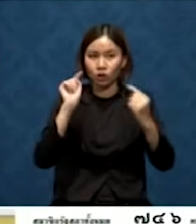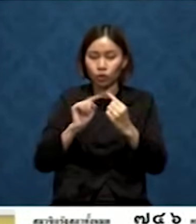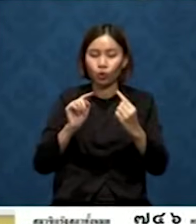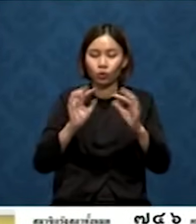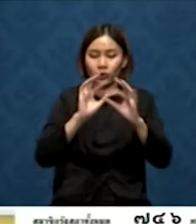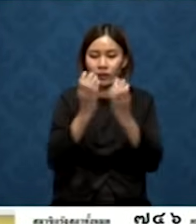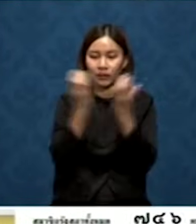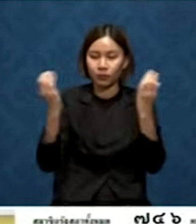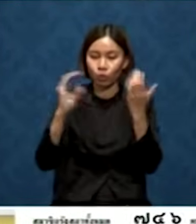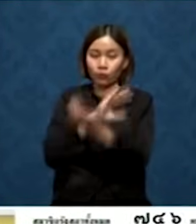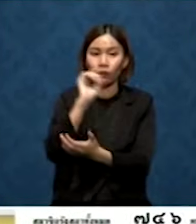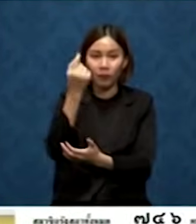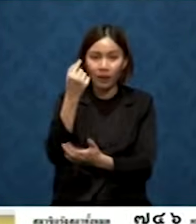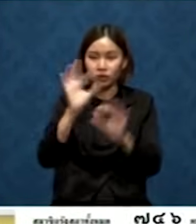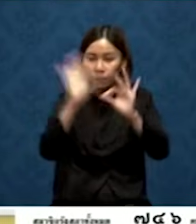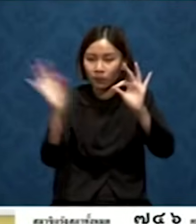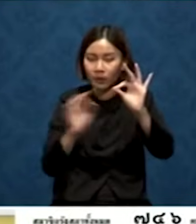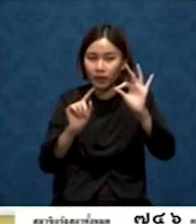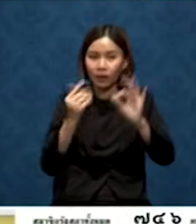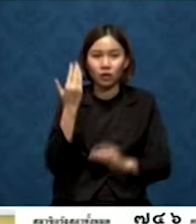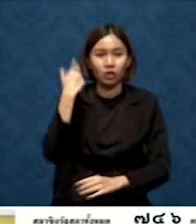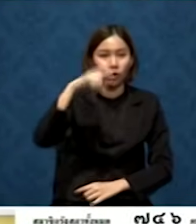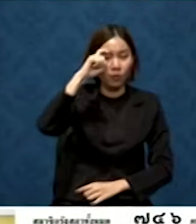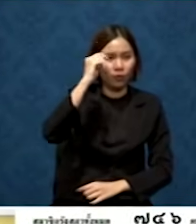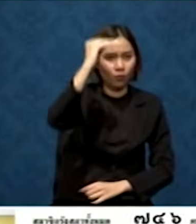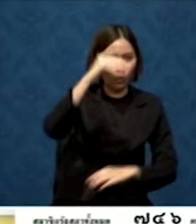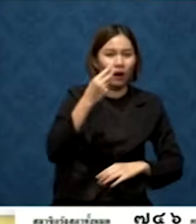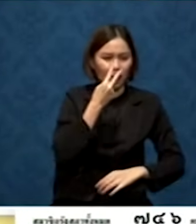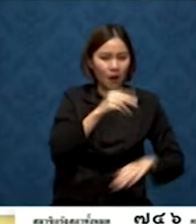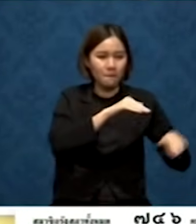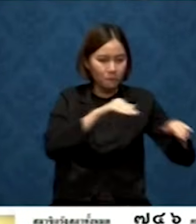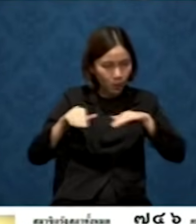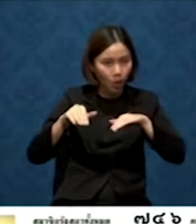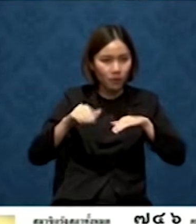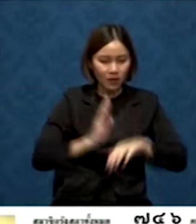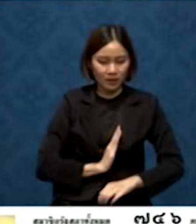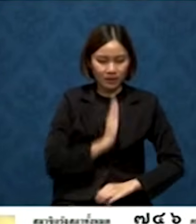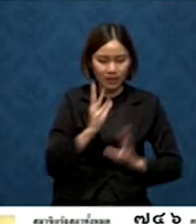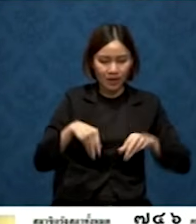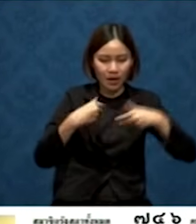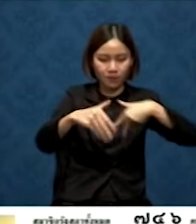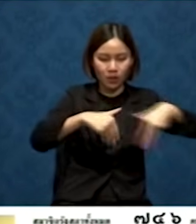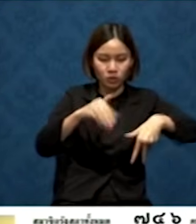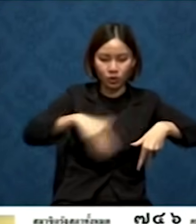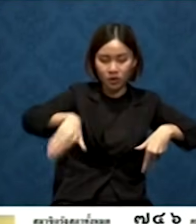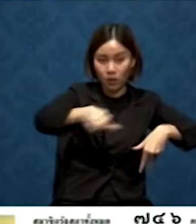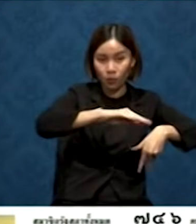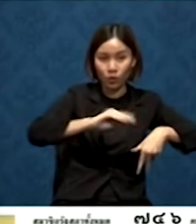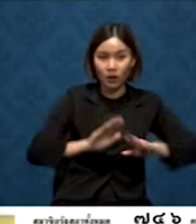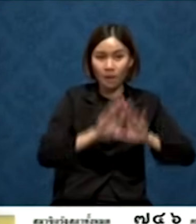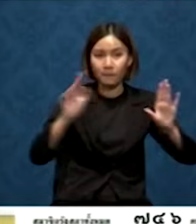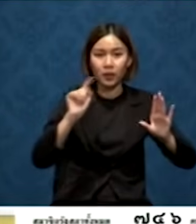ใหม่สมัยท่านเป็นนายเศรษฐาผมเห็นว่าท่านพร้อมมากครับที่จะให้เกียรติประชาชนทุกคนที่จะเปิดกว้าง